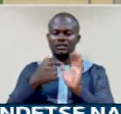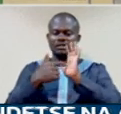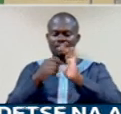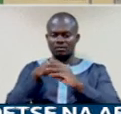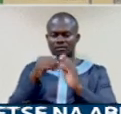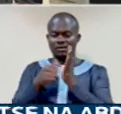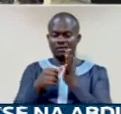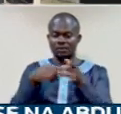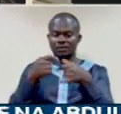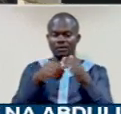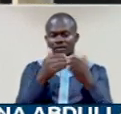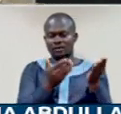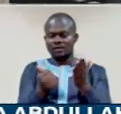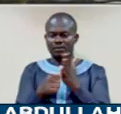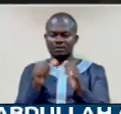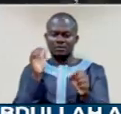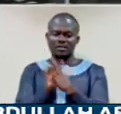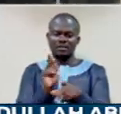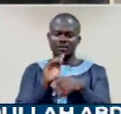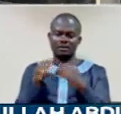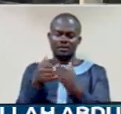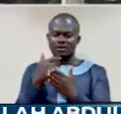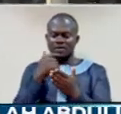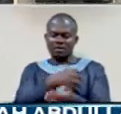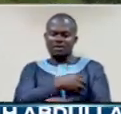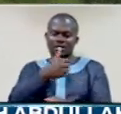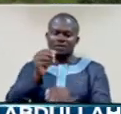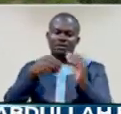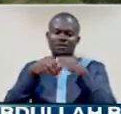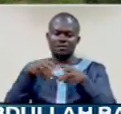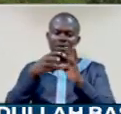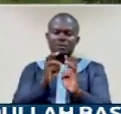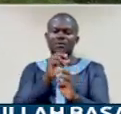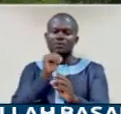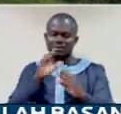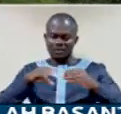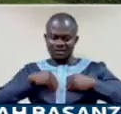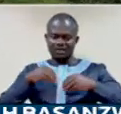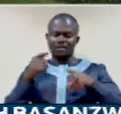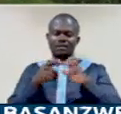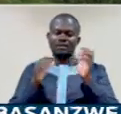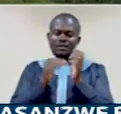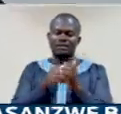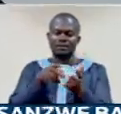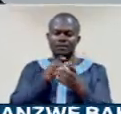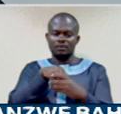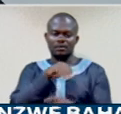ku buryo bakomeje kwakira ibibazo byinshi by'abaturage bavuga ko imitungo yabo yagurishijwe mu buryo bw'uburiganya ndetse hatangwamo na